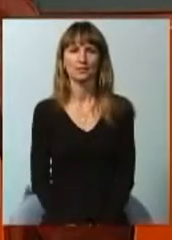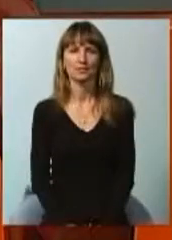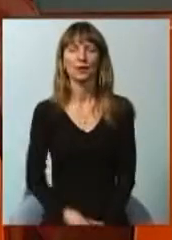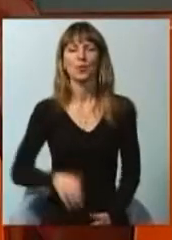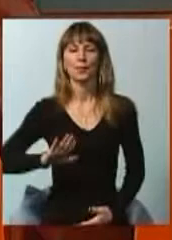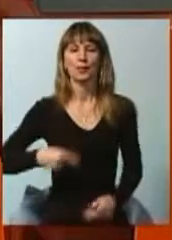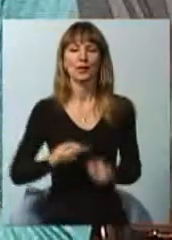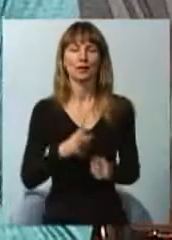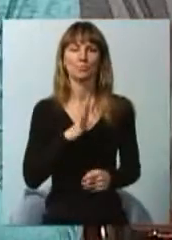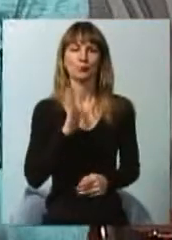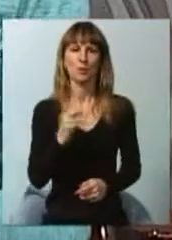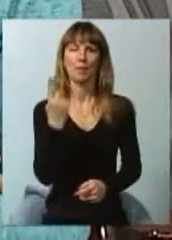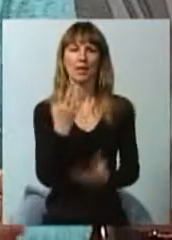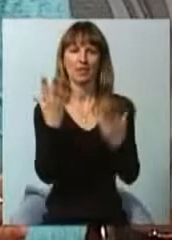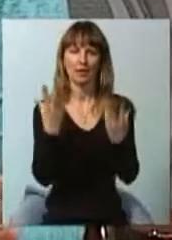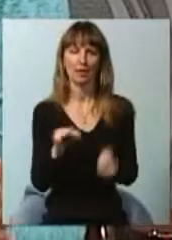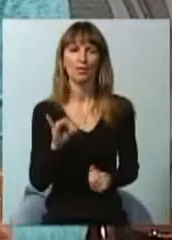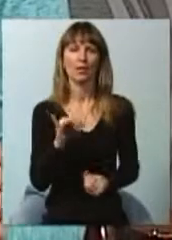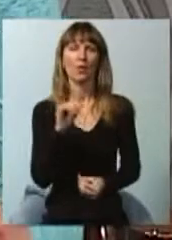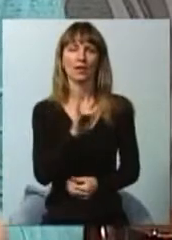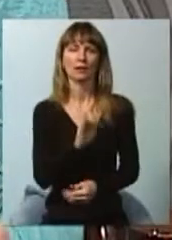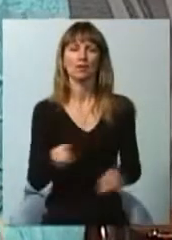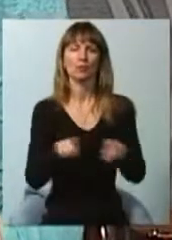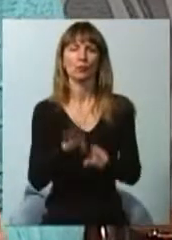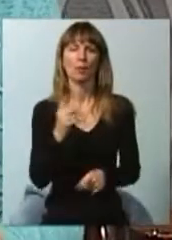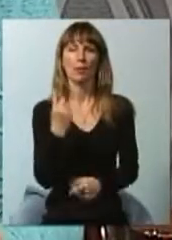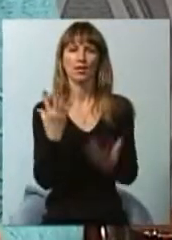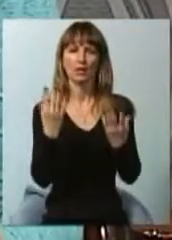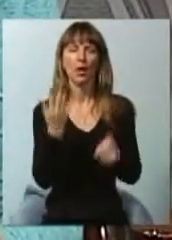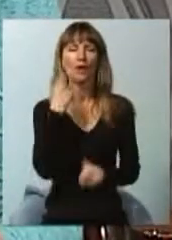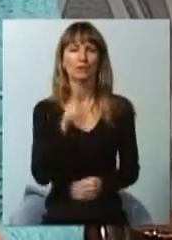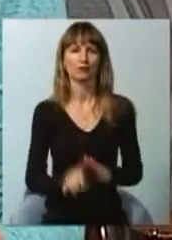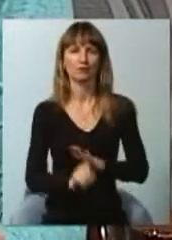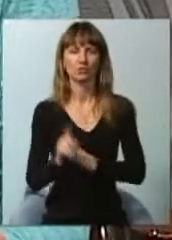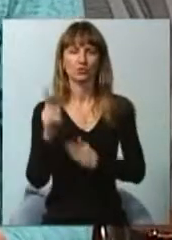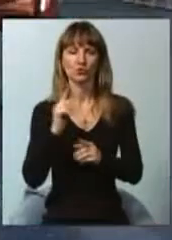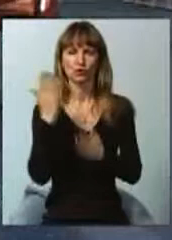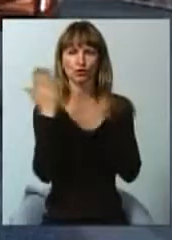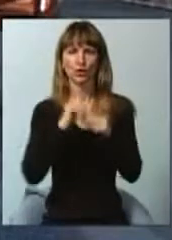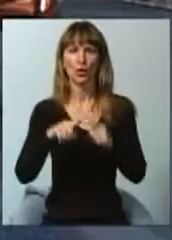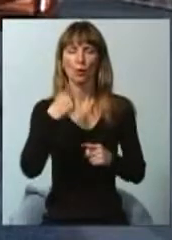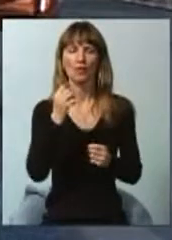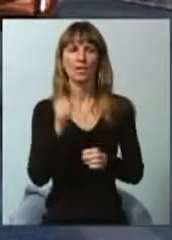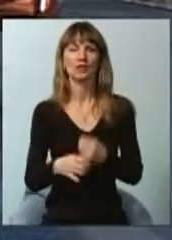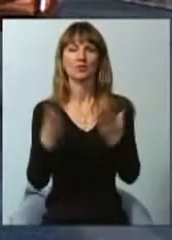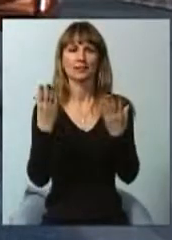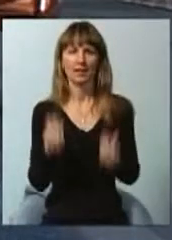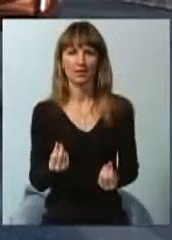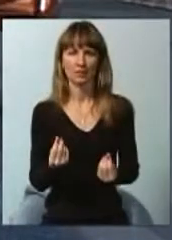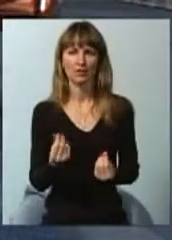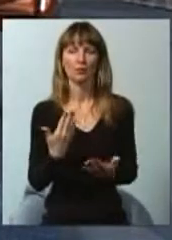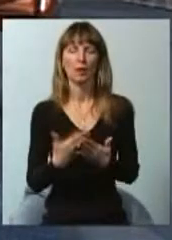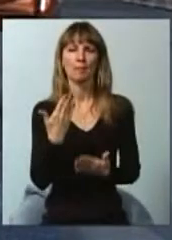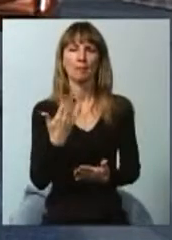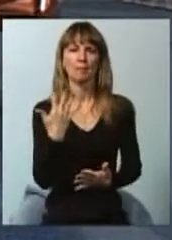Хай це буде першим днем, і у вас, малята, також сьогодні буде перший день, коли ви почнете скоромовки читати щодня. Десь 5